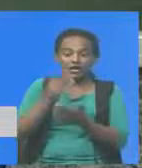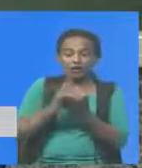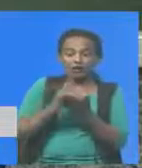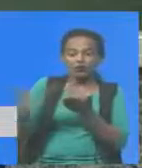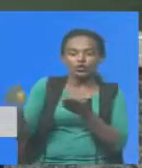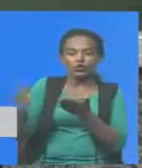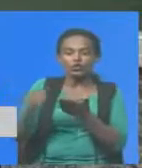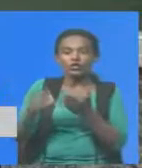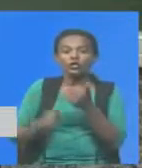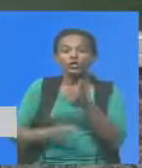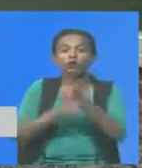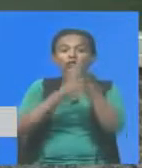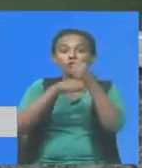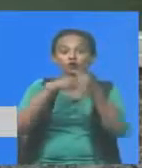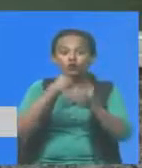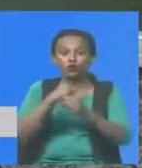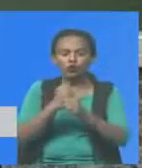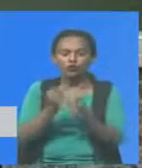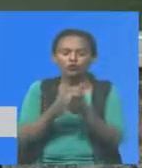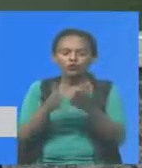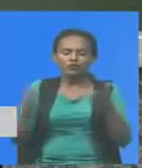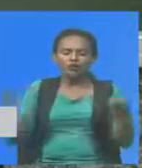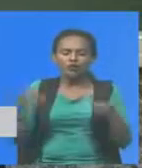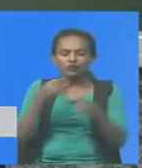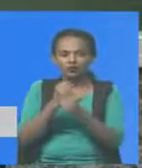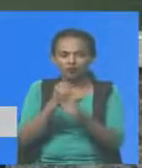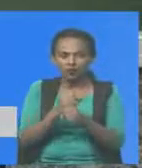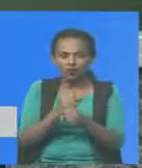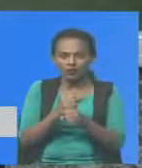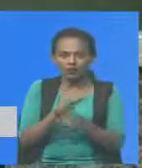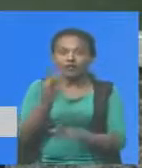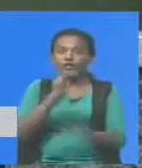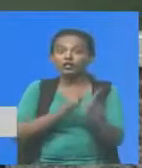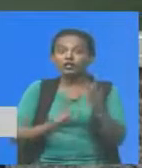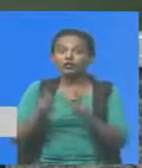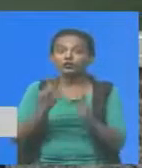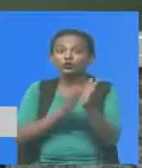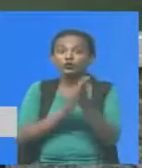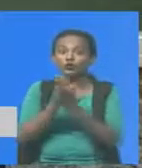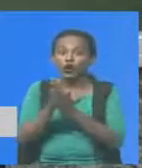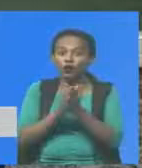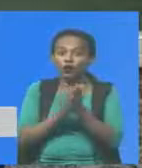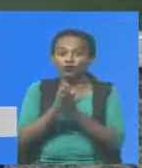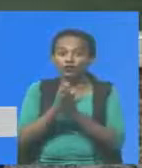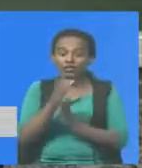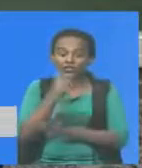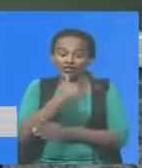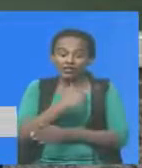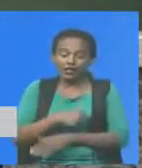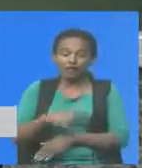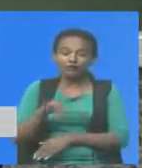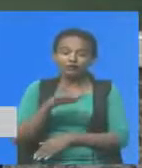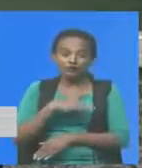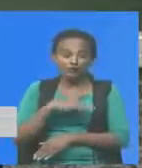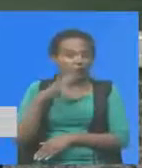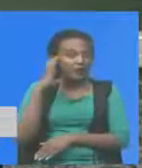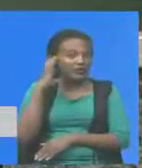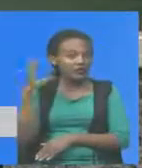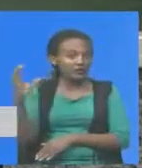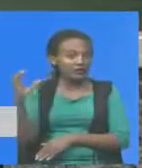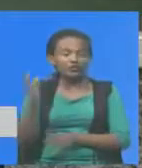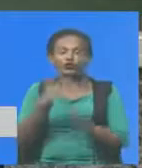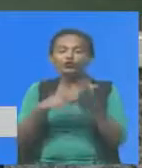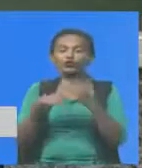ስራዎች በስፋት ተሰርተዋል። የህዝቡን ፍላጎት የልብ ትርታ በማዳመጥ የችግሮቹን